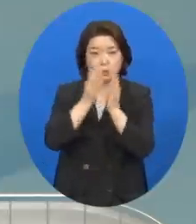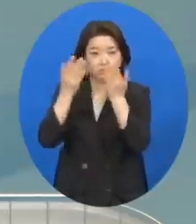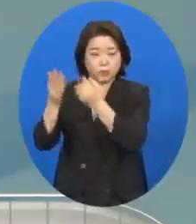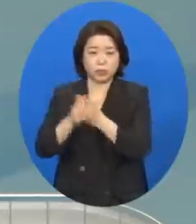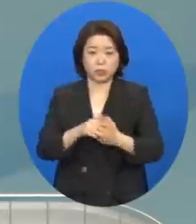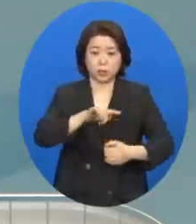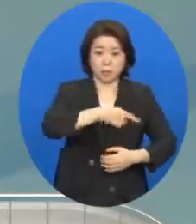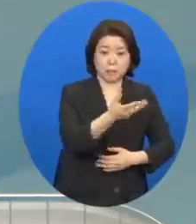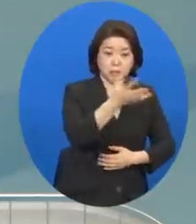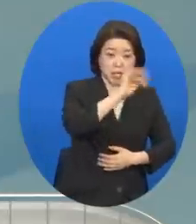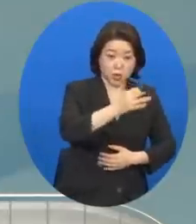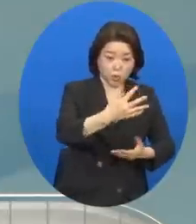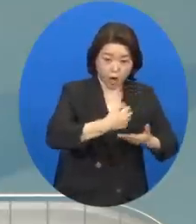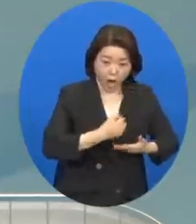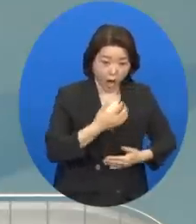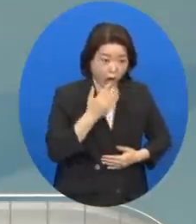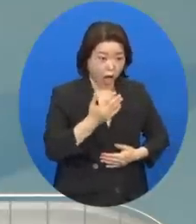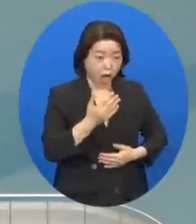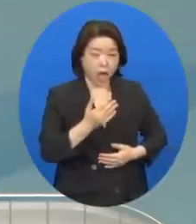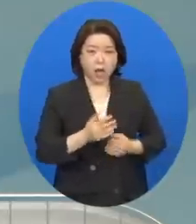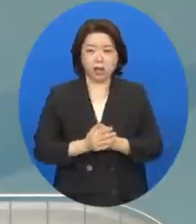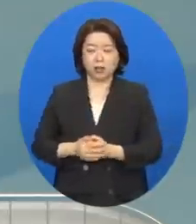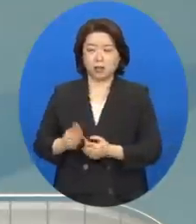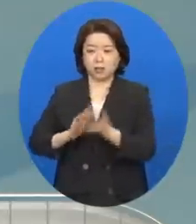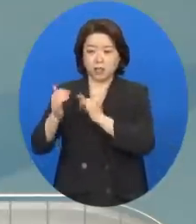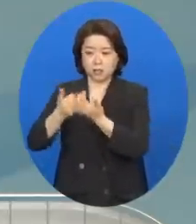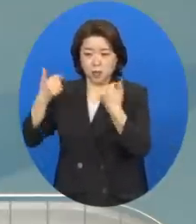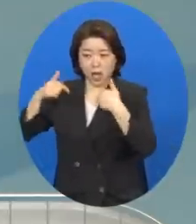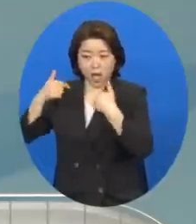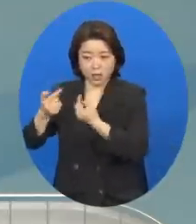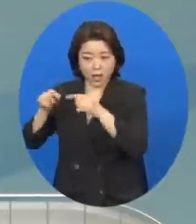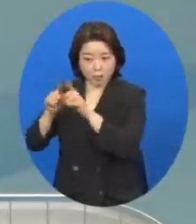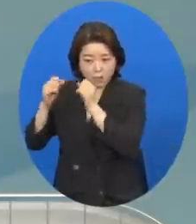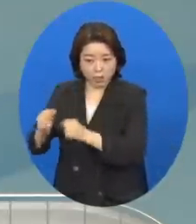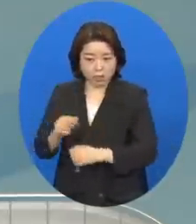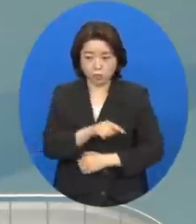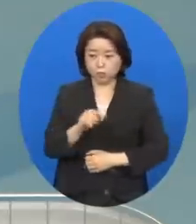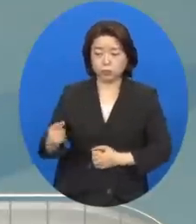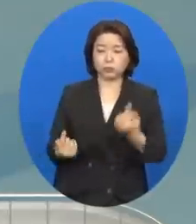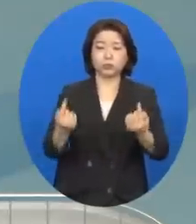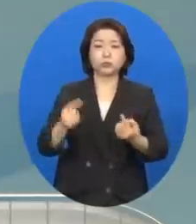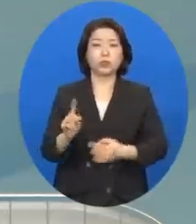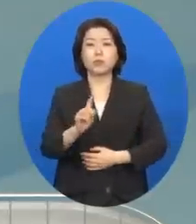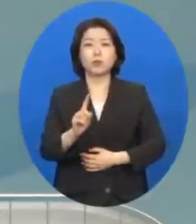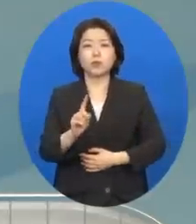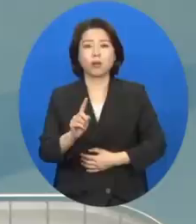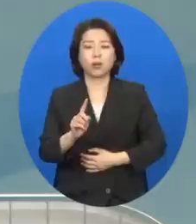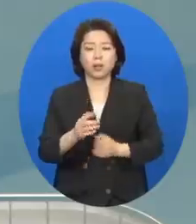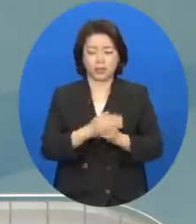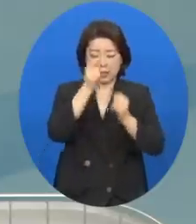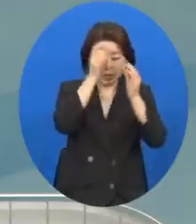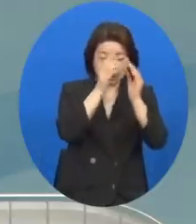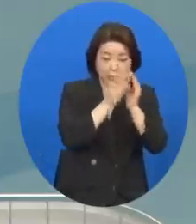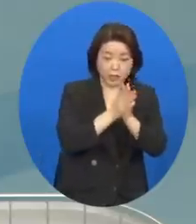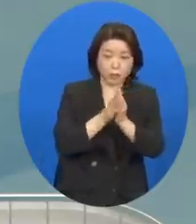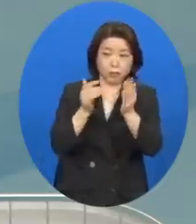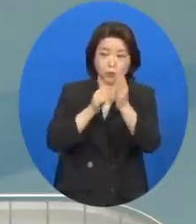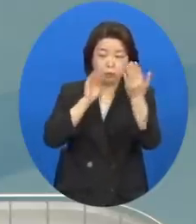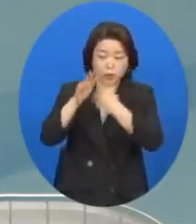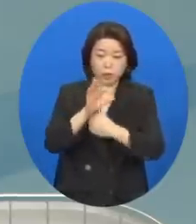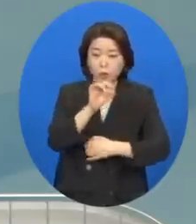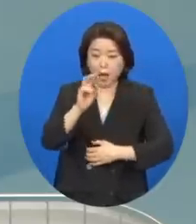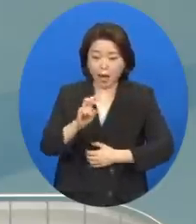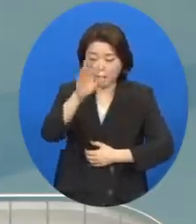100억 원이 생긴 거하고 예수님이 늘 함께 계시는 거하고 어떤 게 더 좋아요? 기도하고 암병이 고침 받은